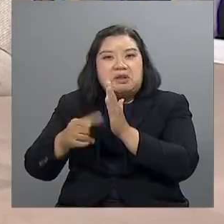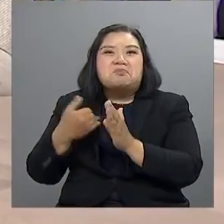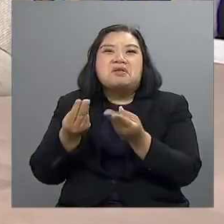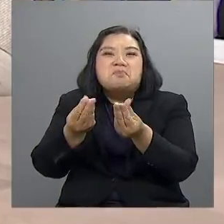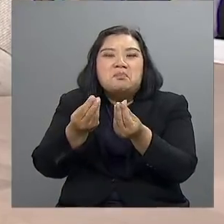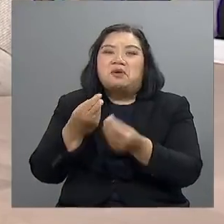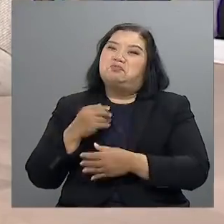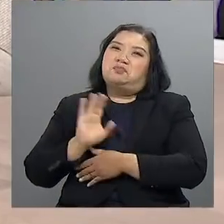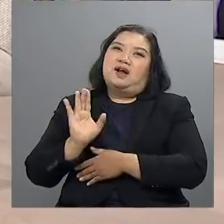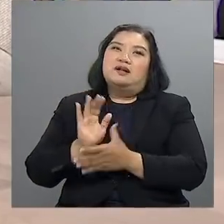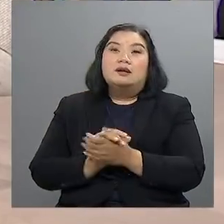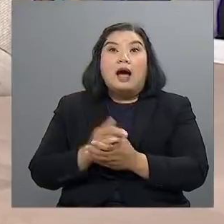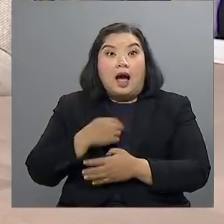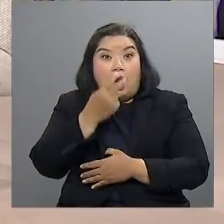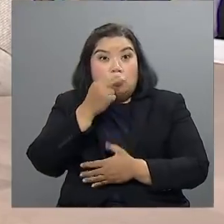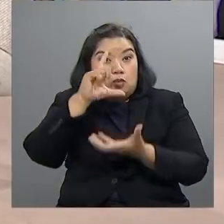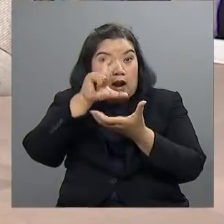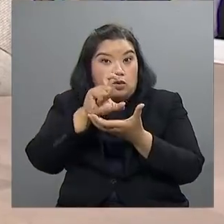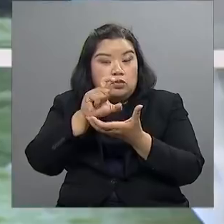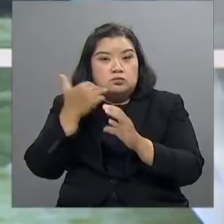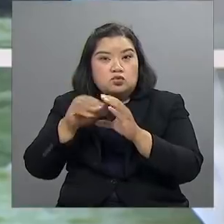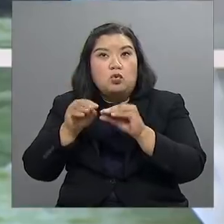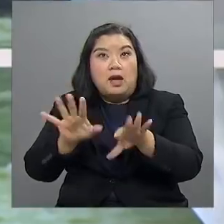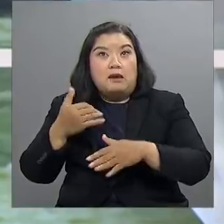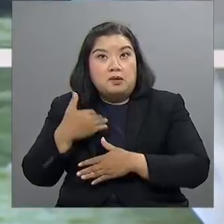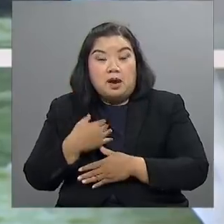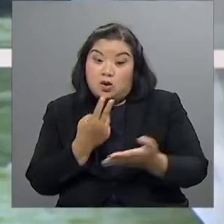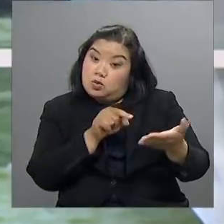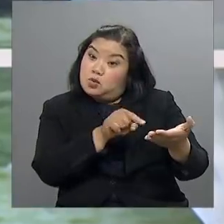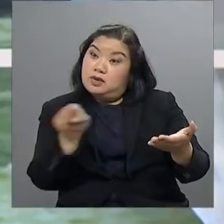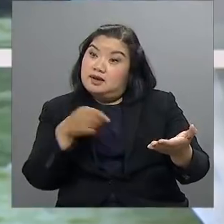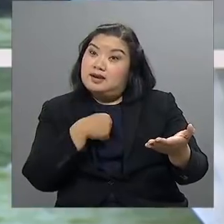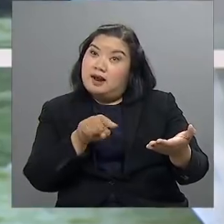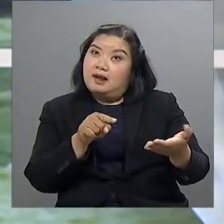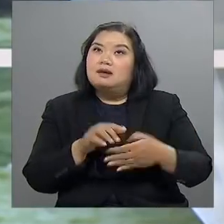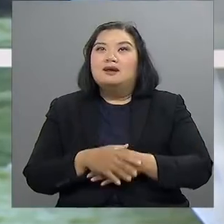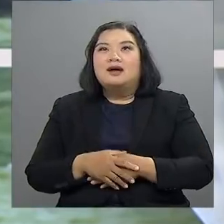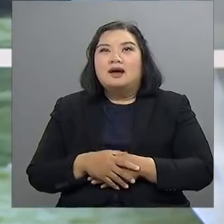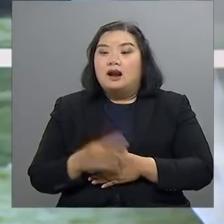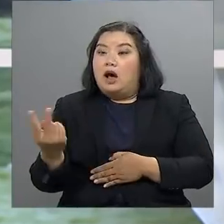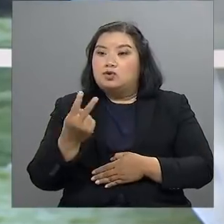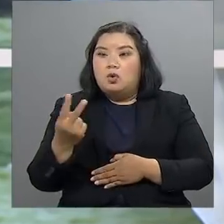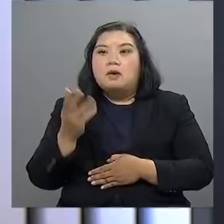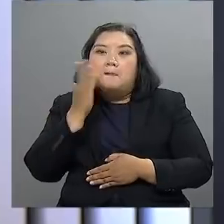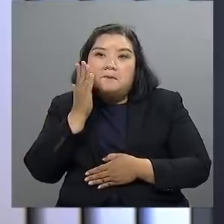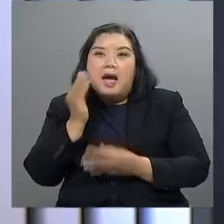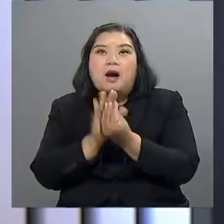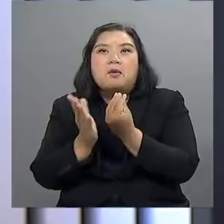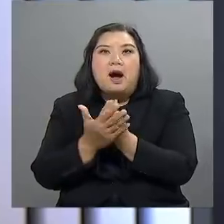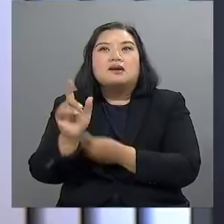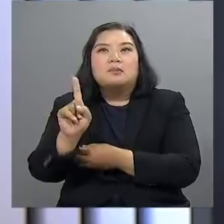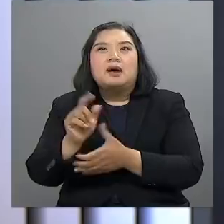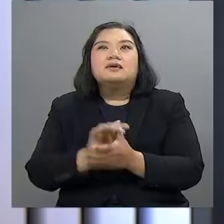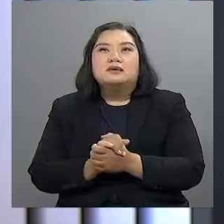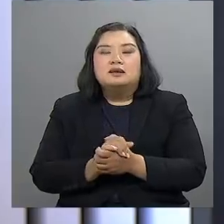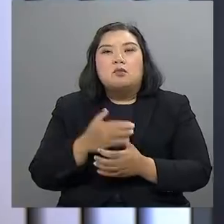ากินอะไรกันเขาเอารูปเราสองคนไปไหมให้เทรนเนอร์ดูเพราะว่าน้องปรางก็กินผักเก่งยุ้ยก็กินโปรตีนเก่งมากเน ี่ยมีอย่างอื่นให้ผมกินน่า